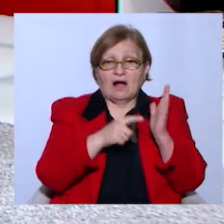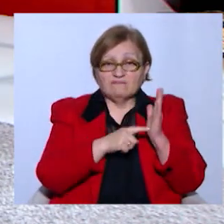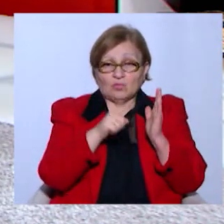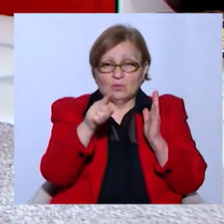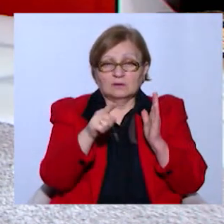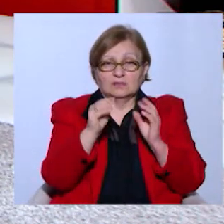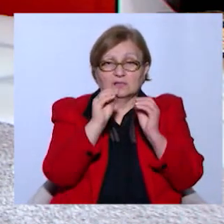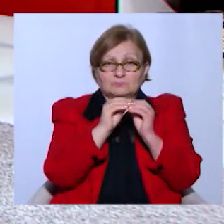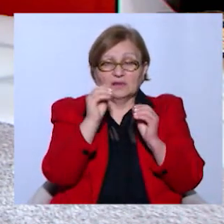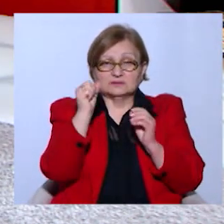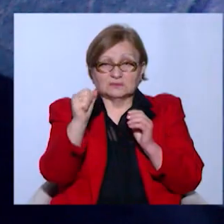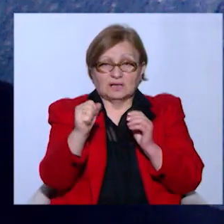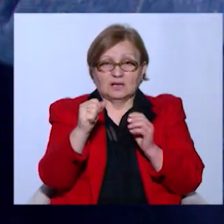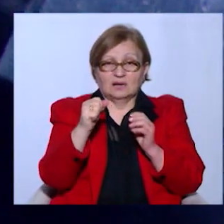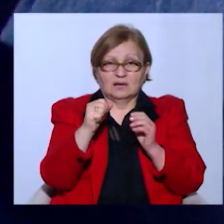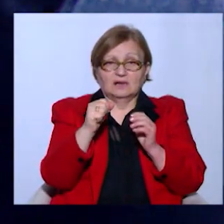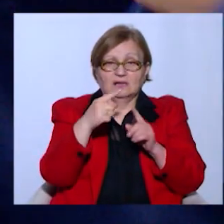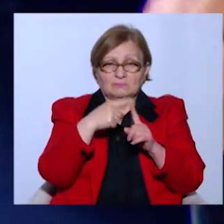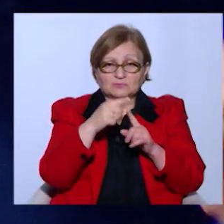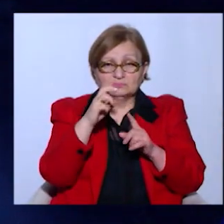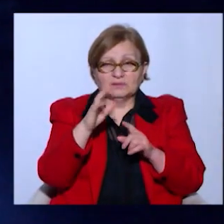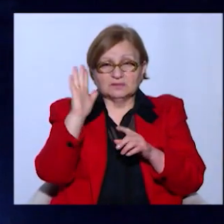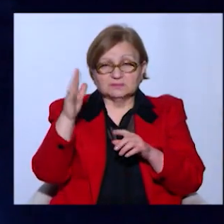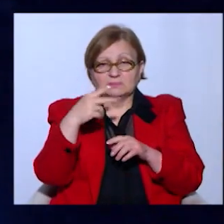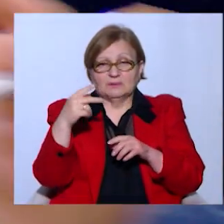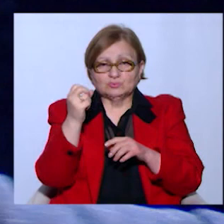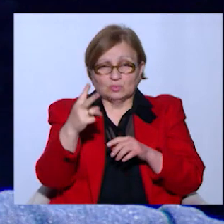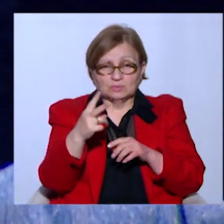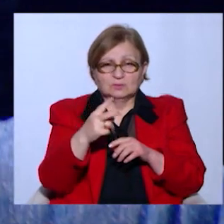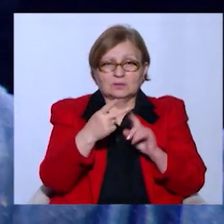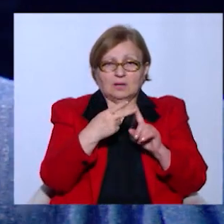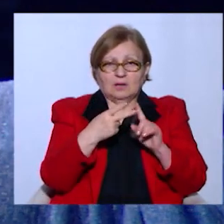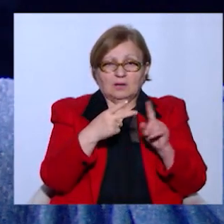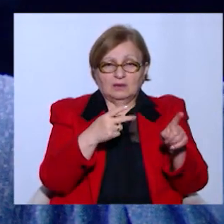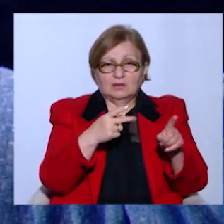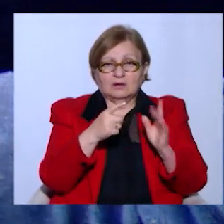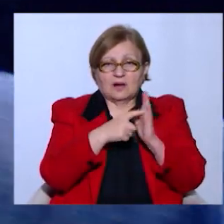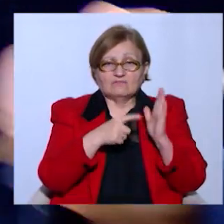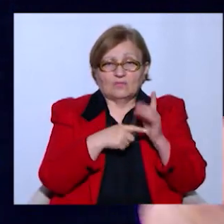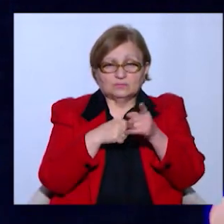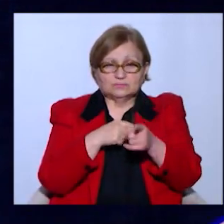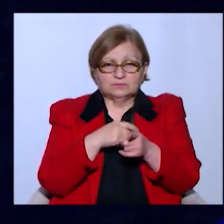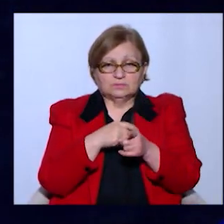რომ 10a+b ეს არის 12. მეორე ტოლობა მოდით გავყოთ